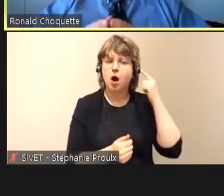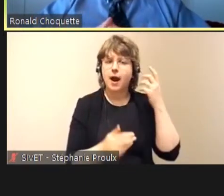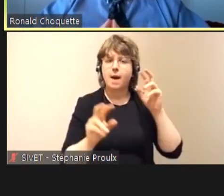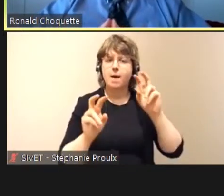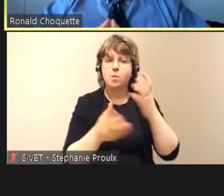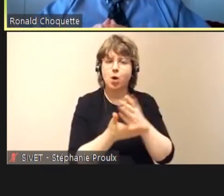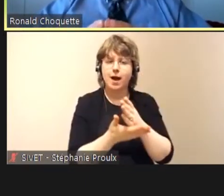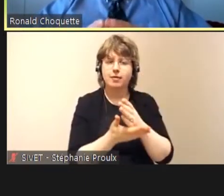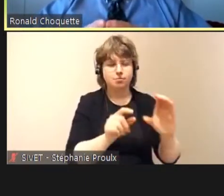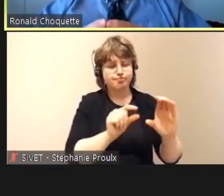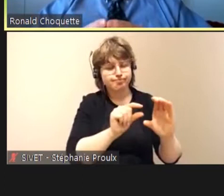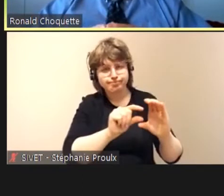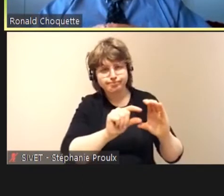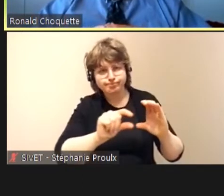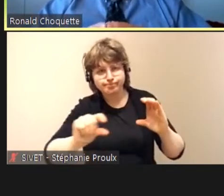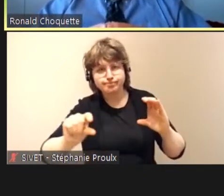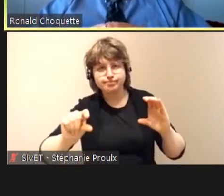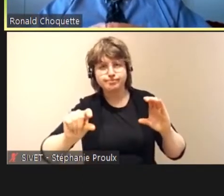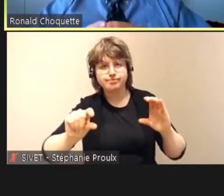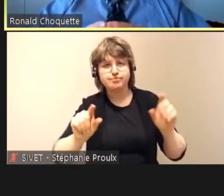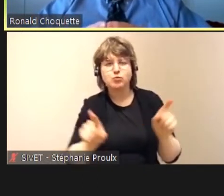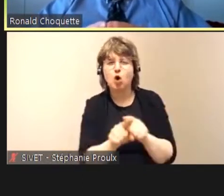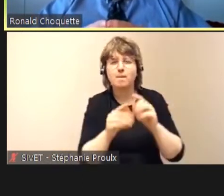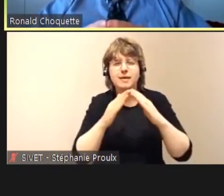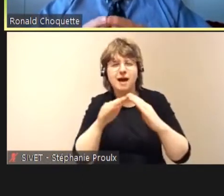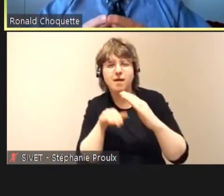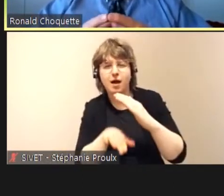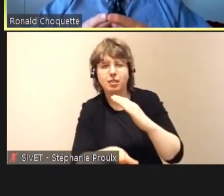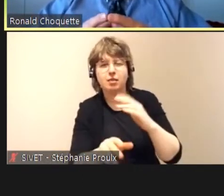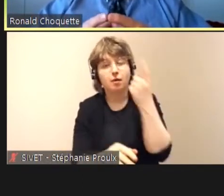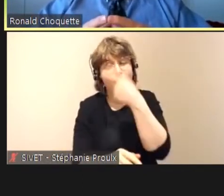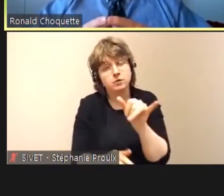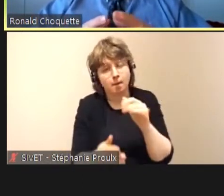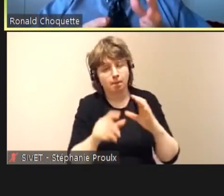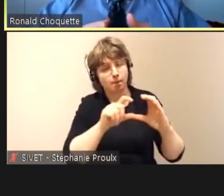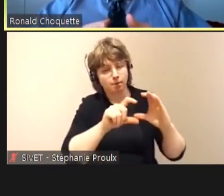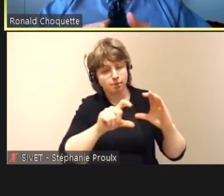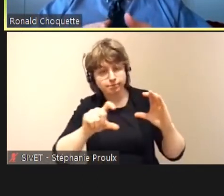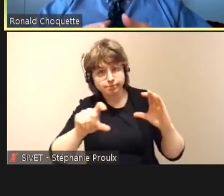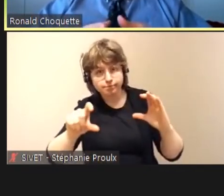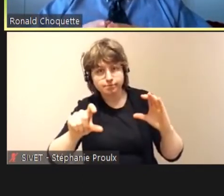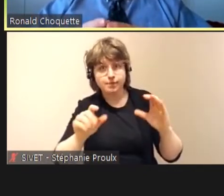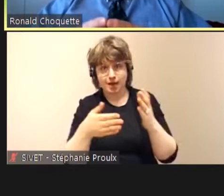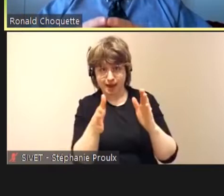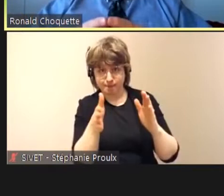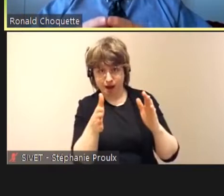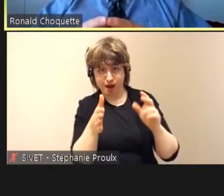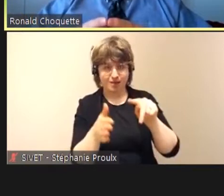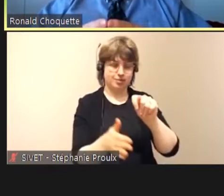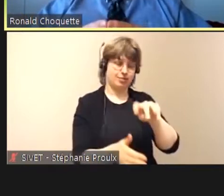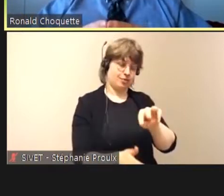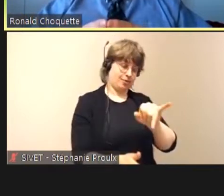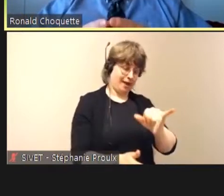une petite cavité ou une petite caverne, moi j'appelle ça une caverne, puis vous avez le tympan et